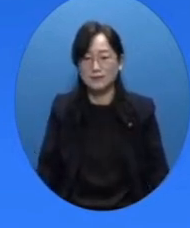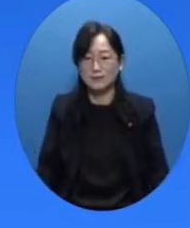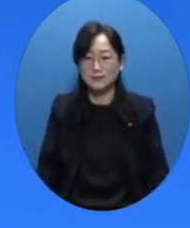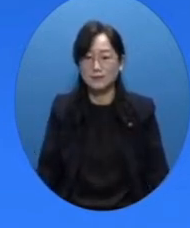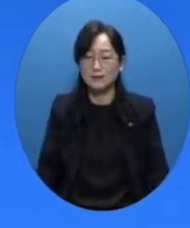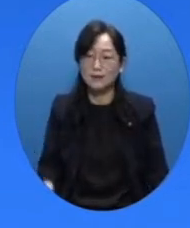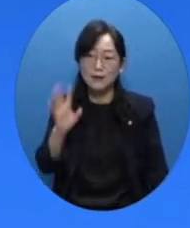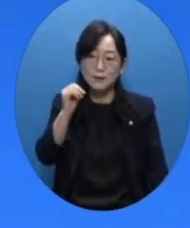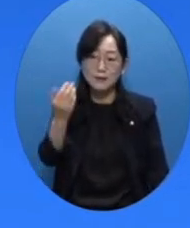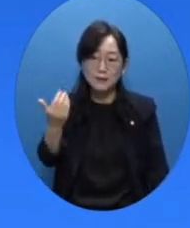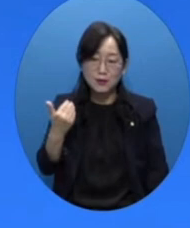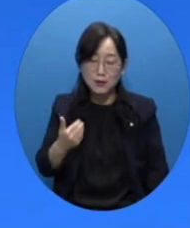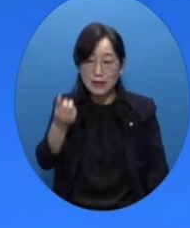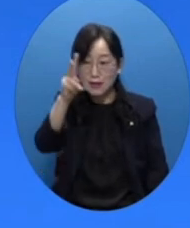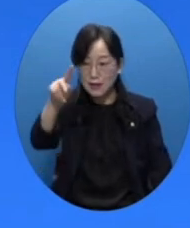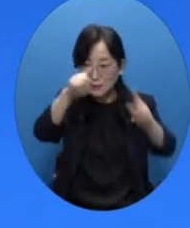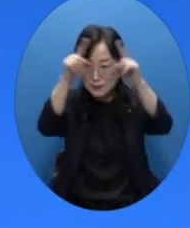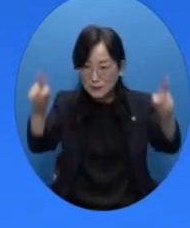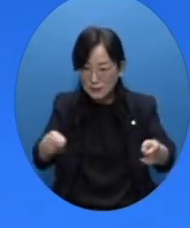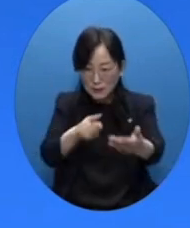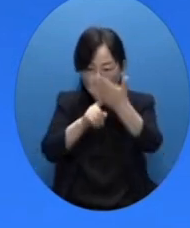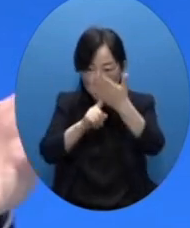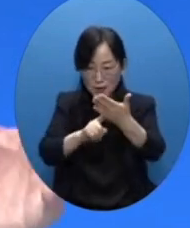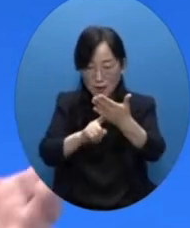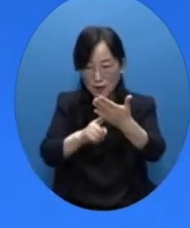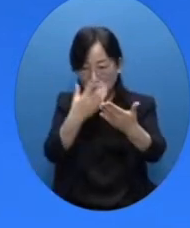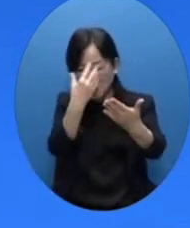뭐 전에 집에 나올 거 보니까